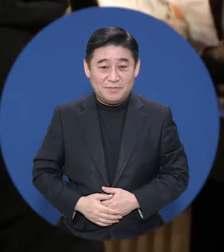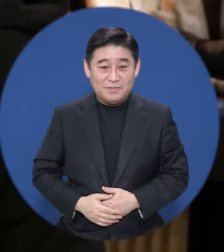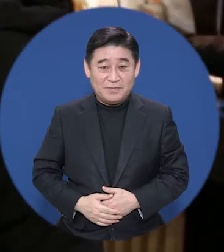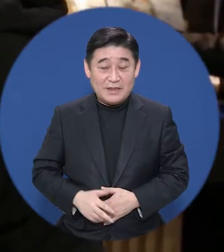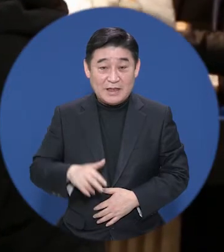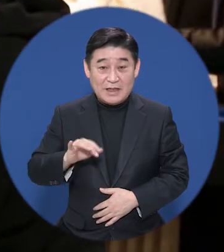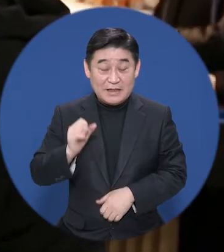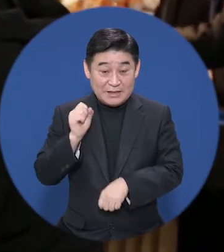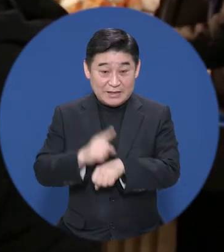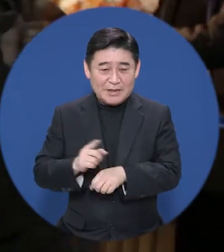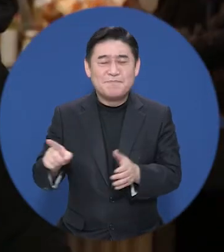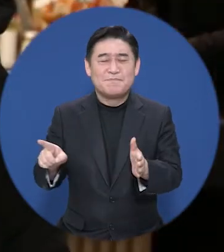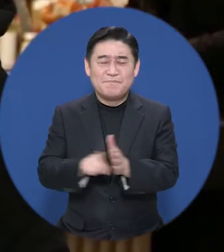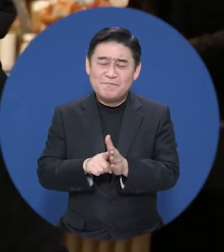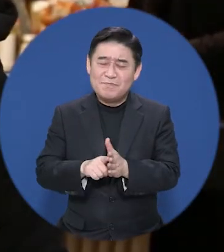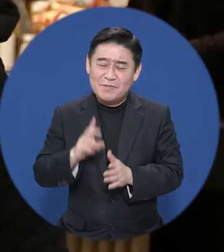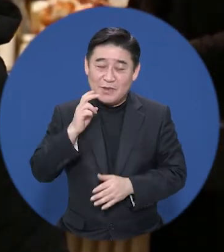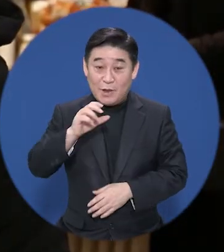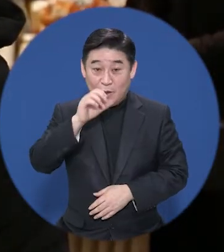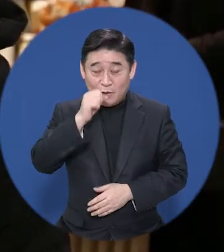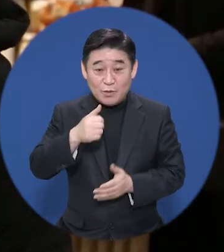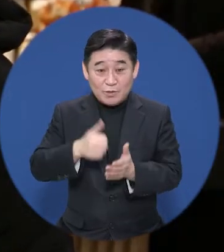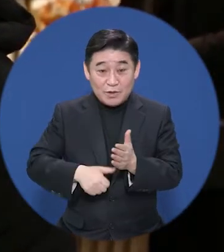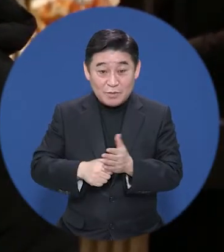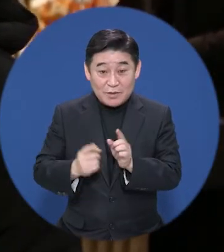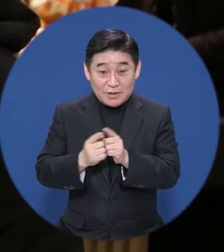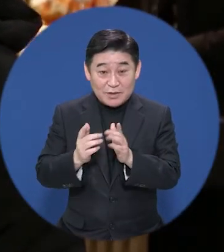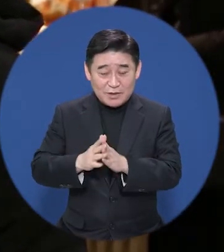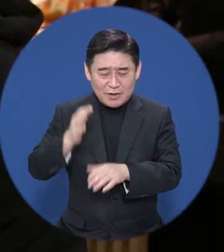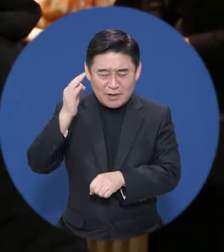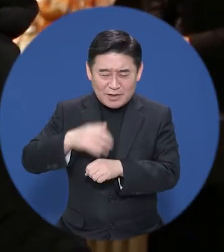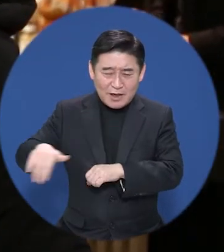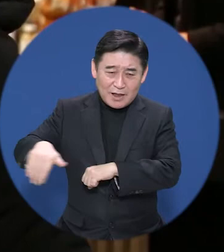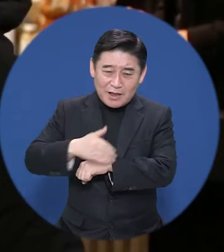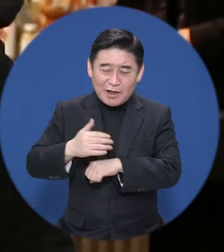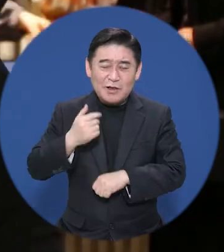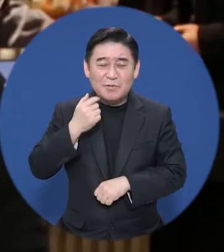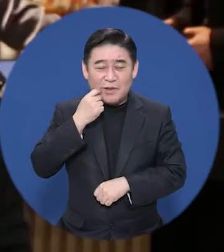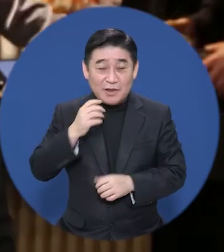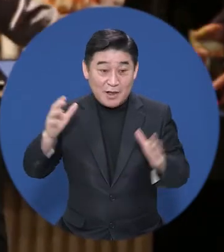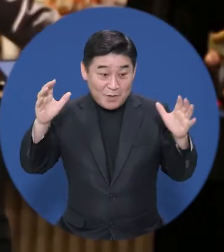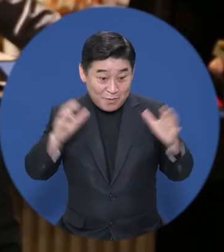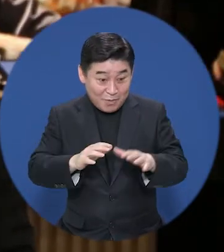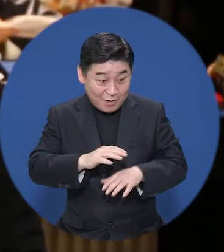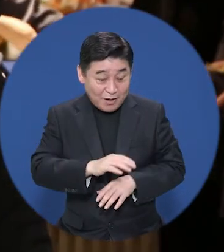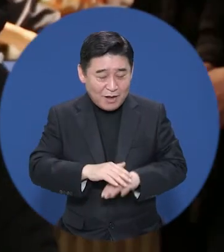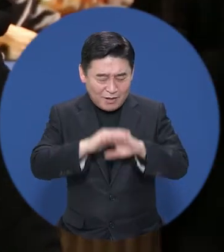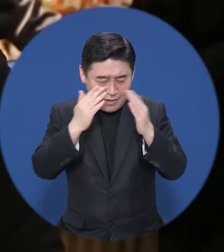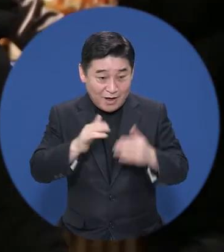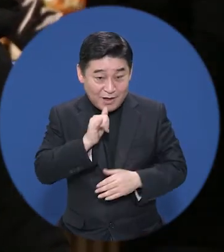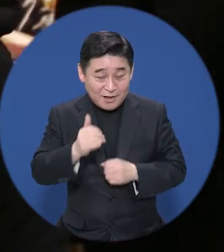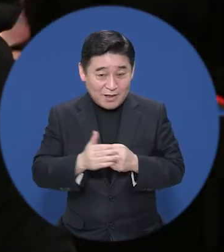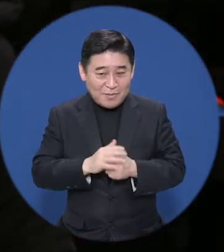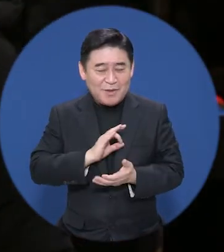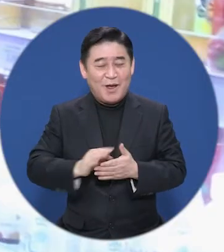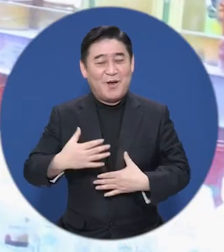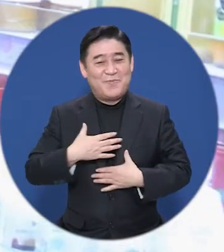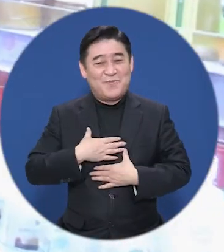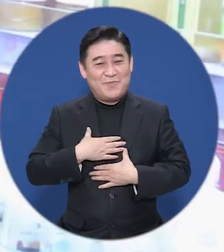품질은 믿을만 하죠. 네. 그리고 좋은 상품을 제가 직접 다 살아갈 수 없는데 한 군데 모아놓으셔서 이용하기